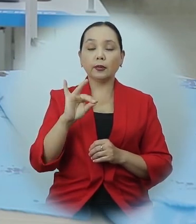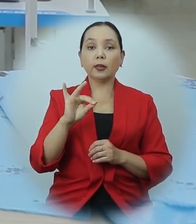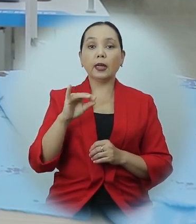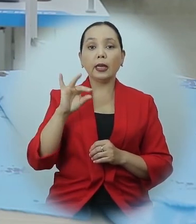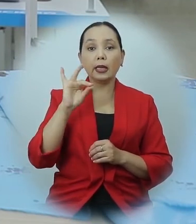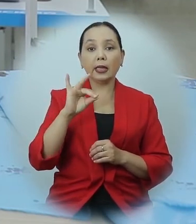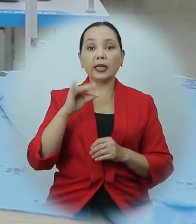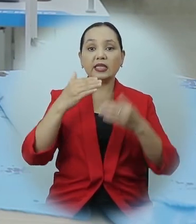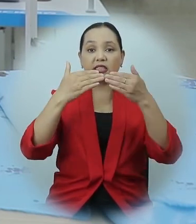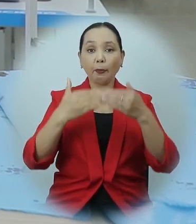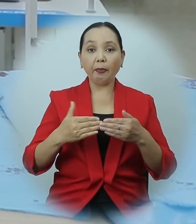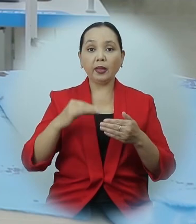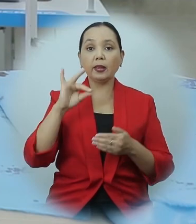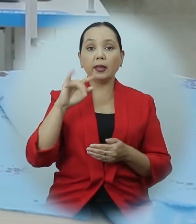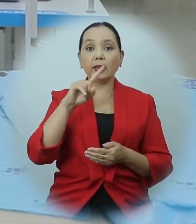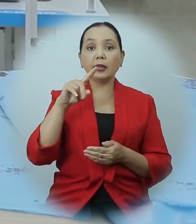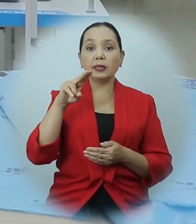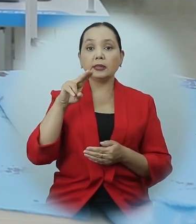И деталь спинки изделия.